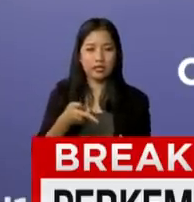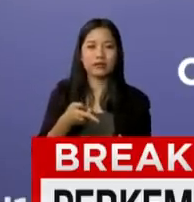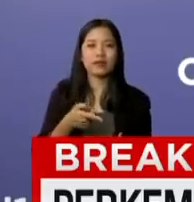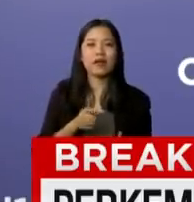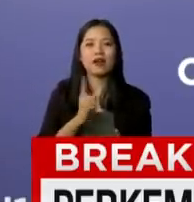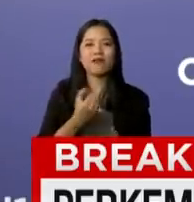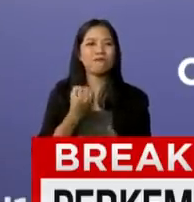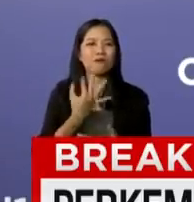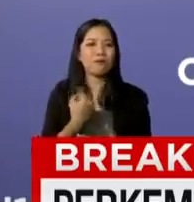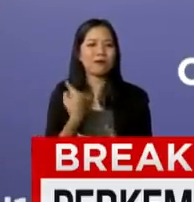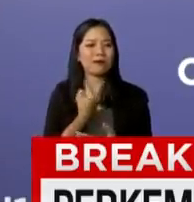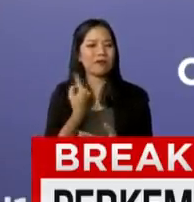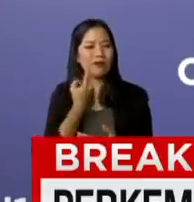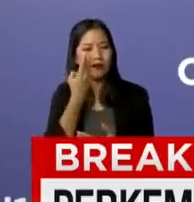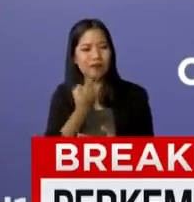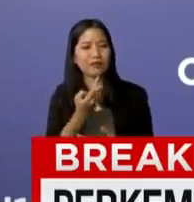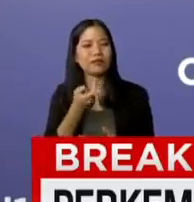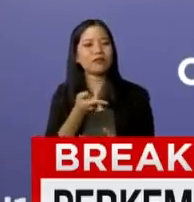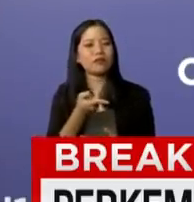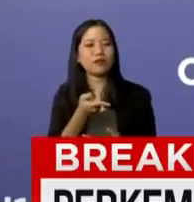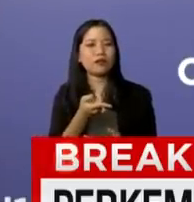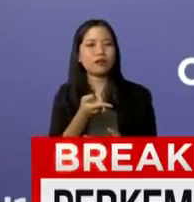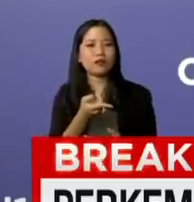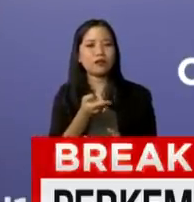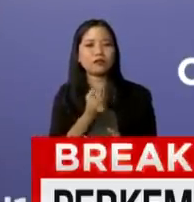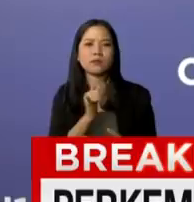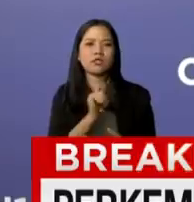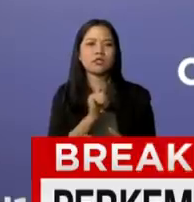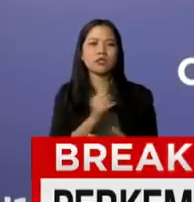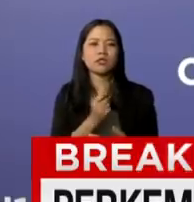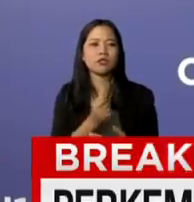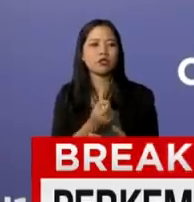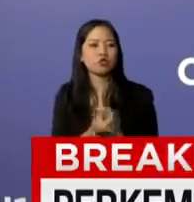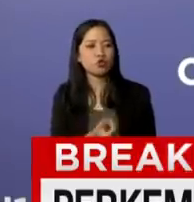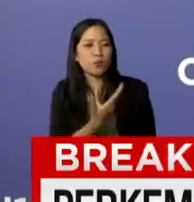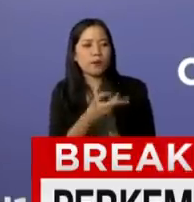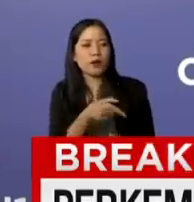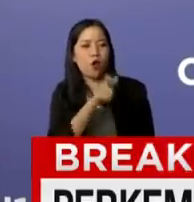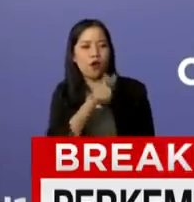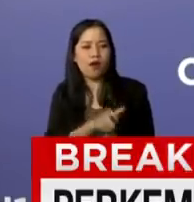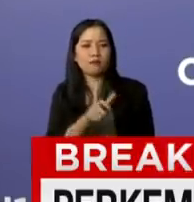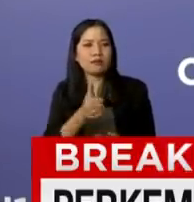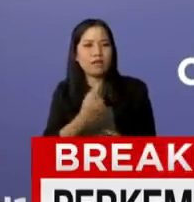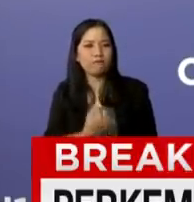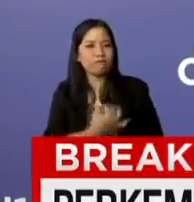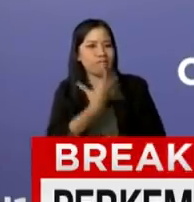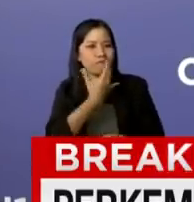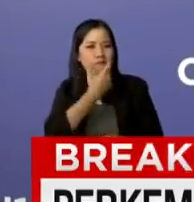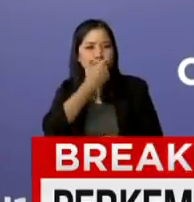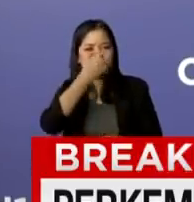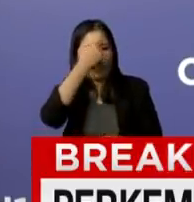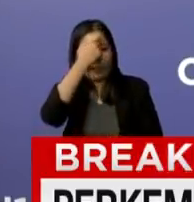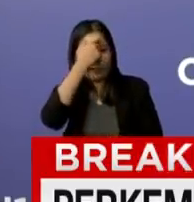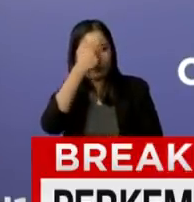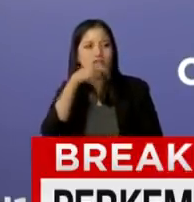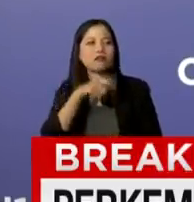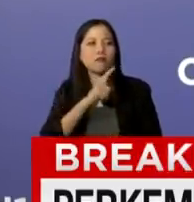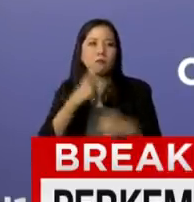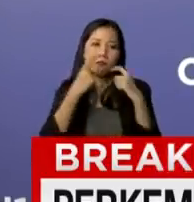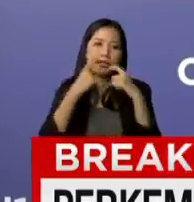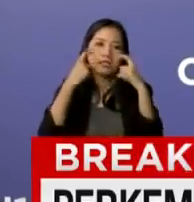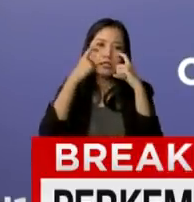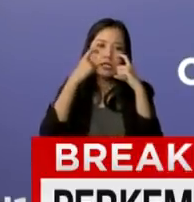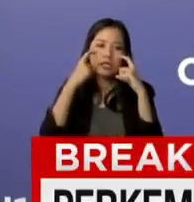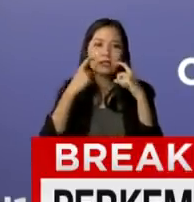hal yang kami amati menjadi sumber tertularnya seseorang karena tidak disiplin menggunakan masker dengan